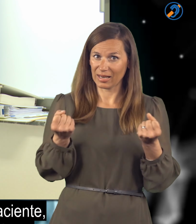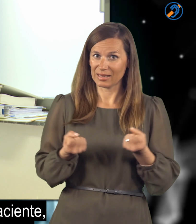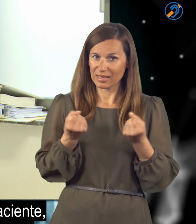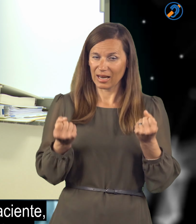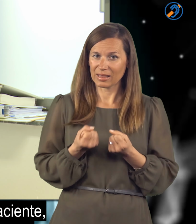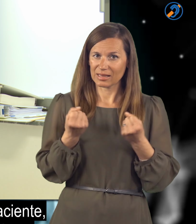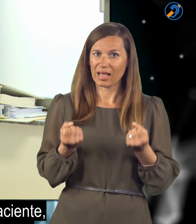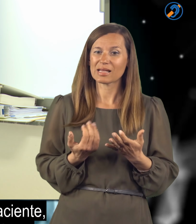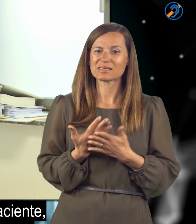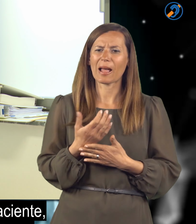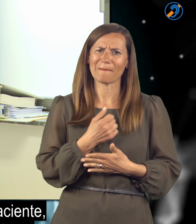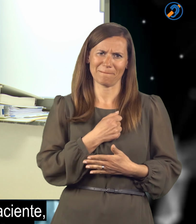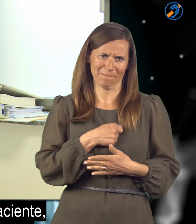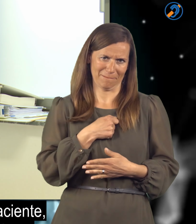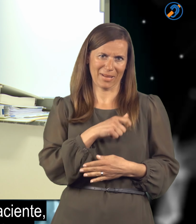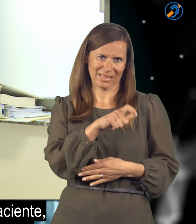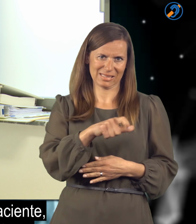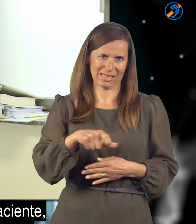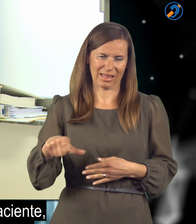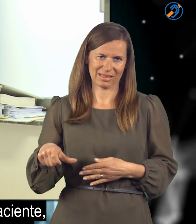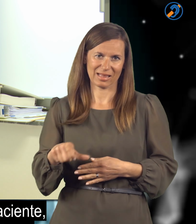Primeren je za paciente, ki imajo